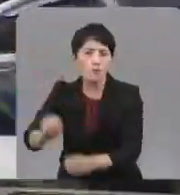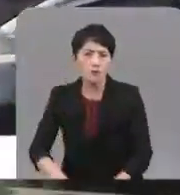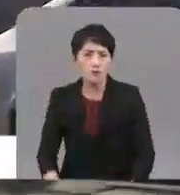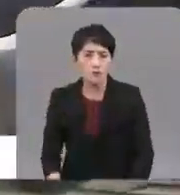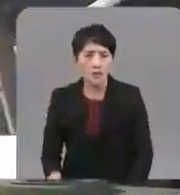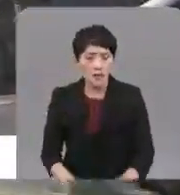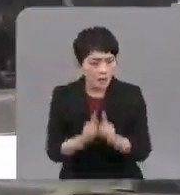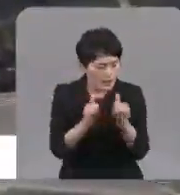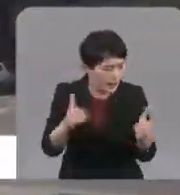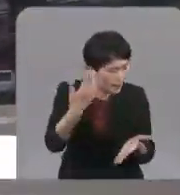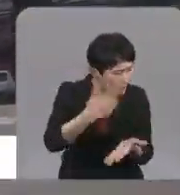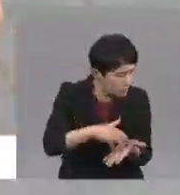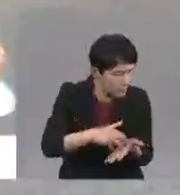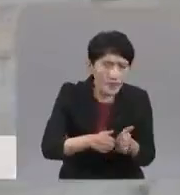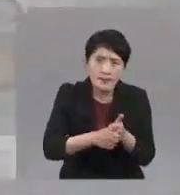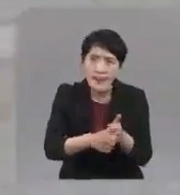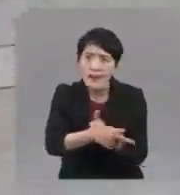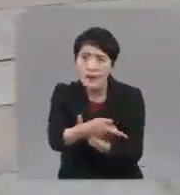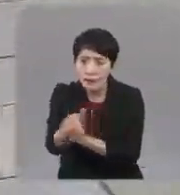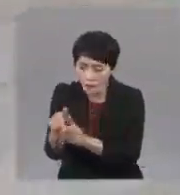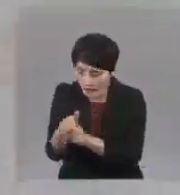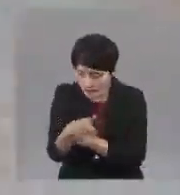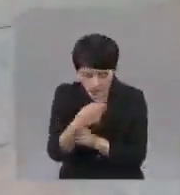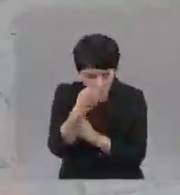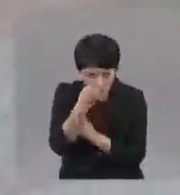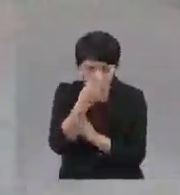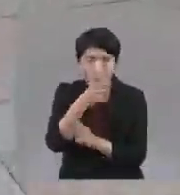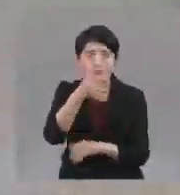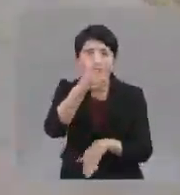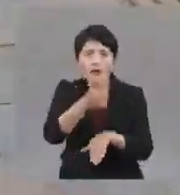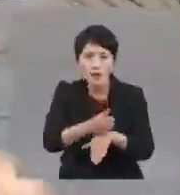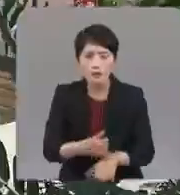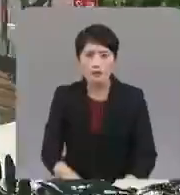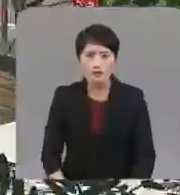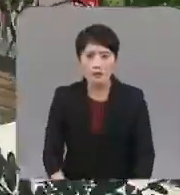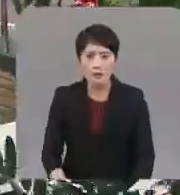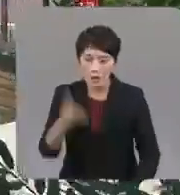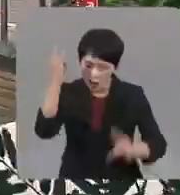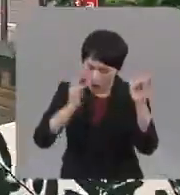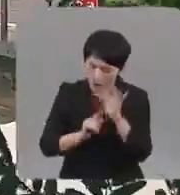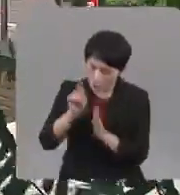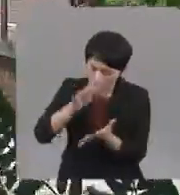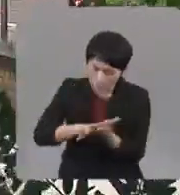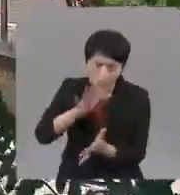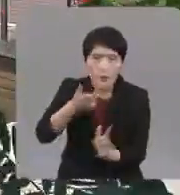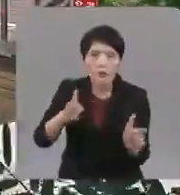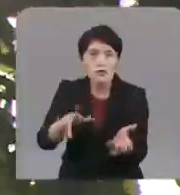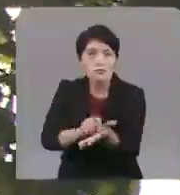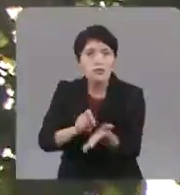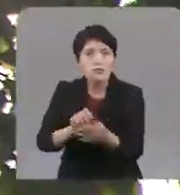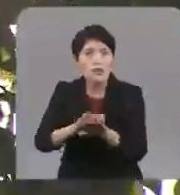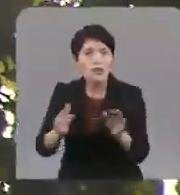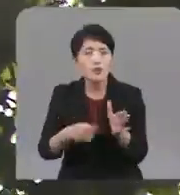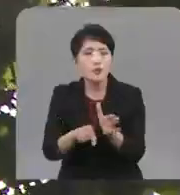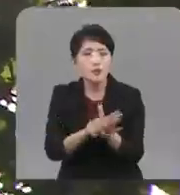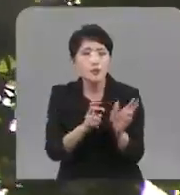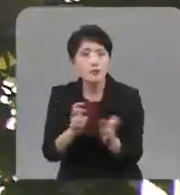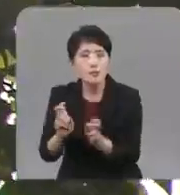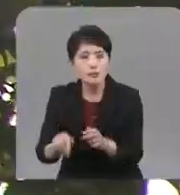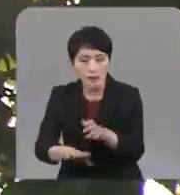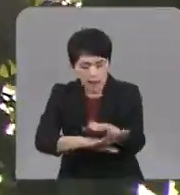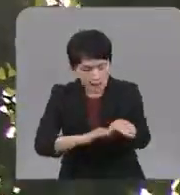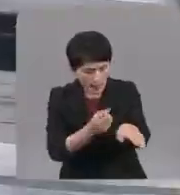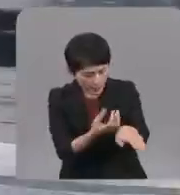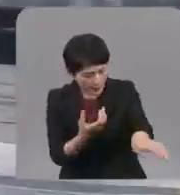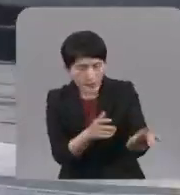Tuy nhiên kết quả phân tích lần này đã không phản ánh các yếu tố khác như sự thay đổi dân số do đó cần phải tiến hành thêm các nghiên cứu bổ sung về